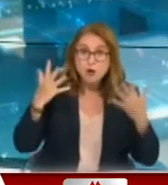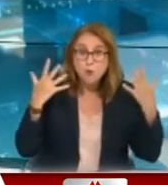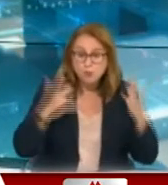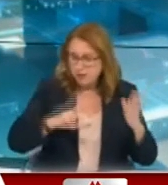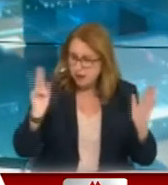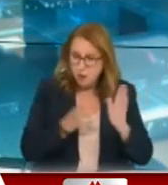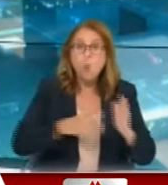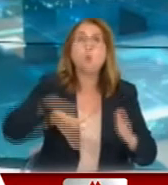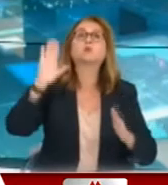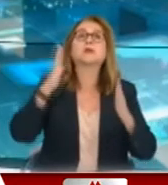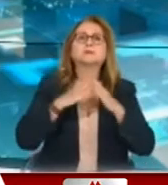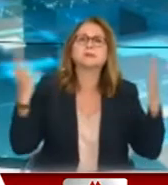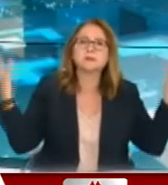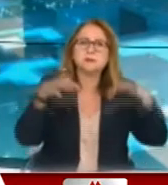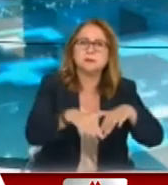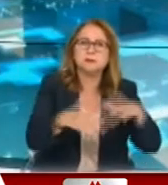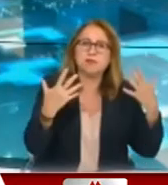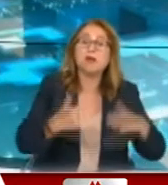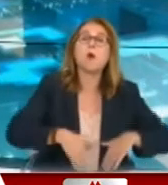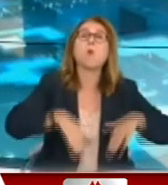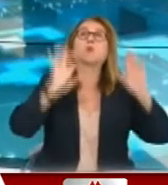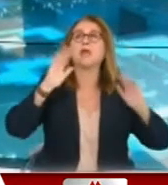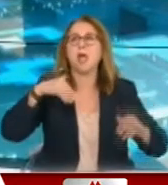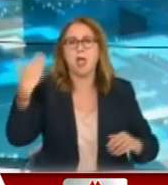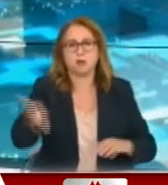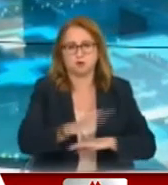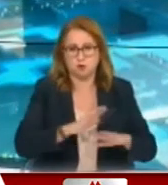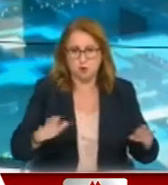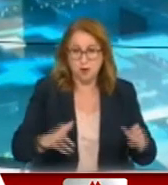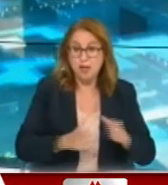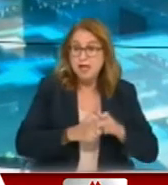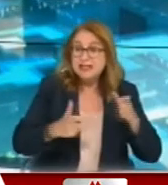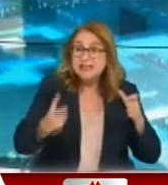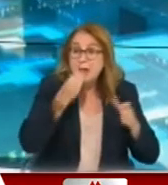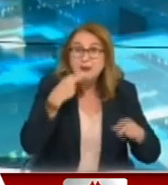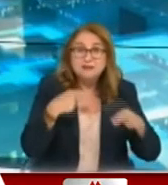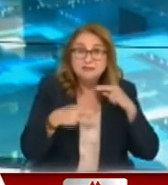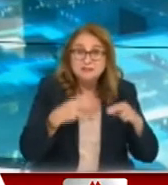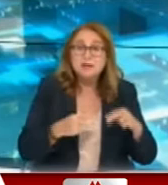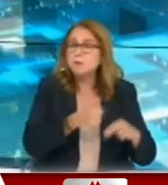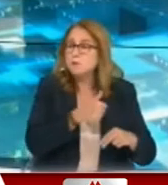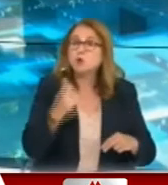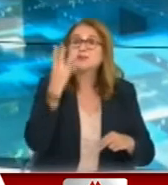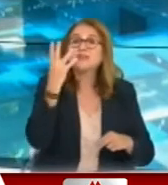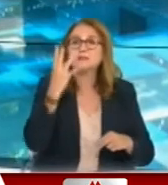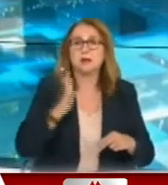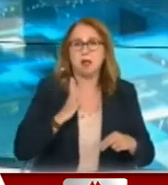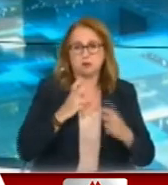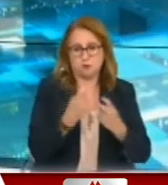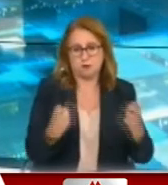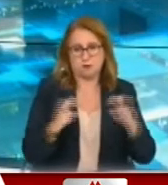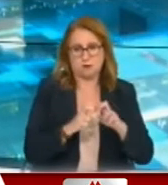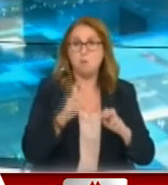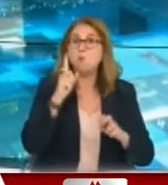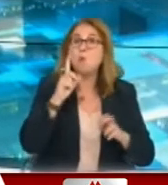χώρους εστίασης επιτρέπεται μέγιστος αριθμός ατόμων σε κάθε τραπέζι ως 4 άτομα, εκτός αν πρόκειται για συγγενείς πρώτου βαθμού,